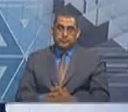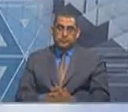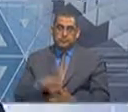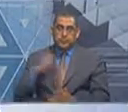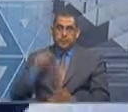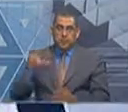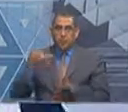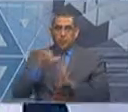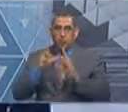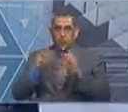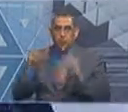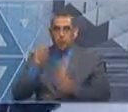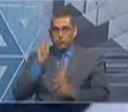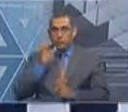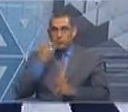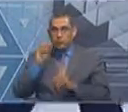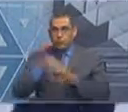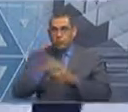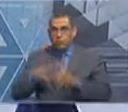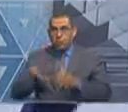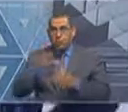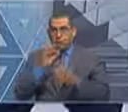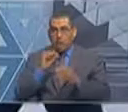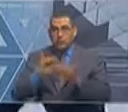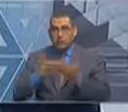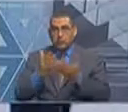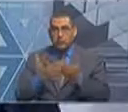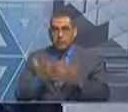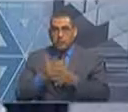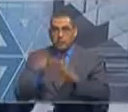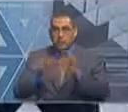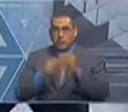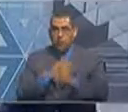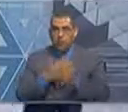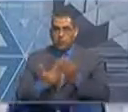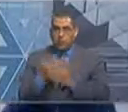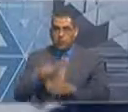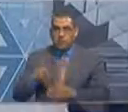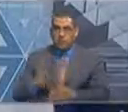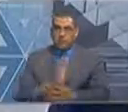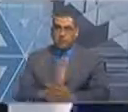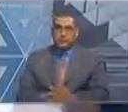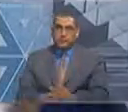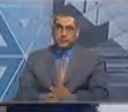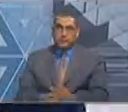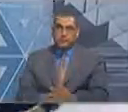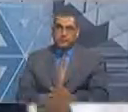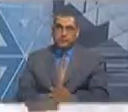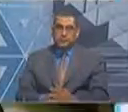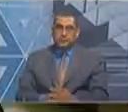رئيس الوزراء اللبناني المكلف يدعو جميع الأطراف إلى تسهيل تشكيل الحكومة المنتظرة.